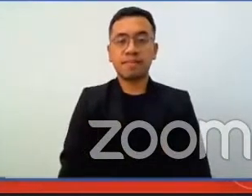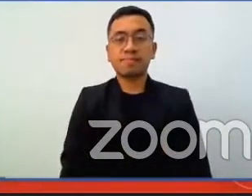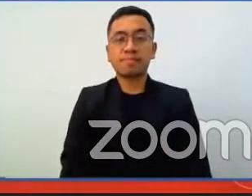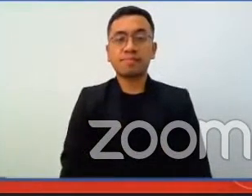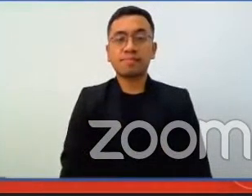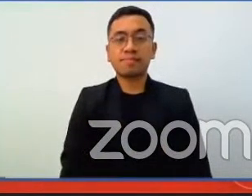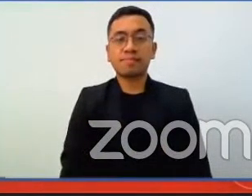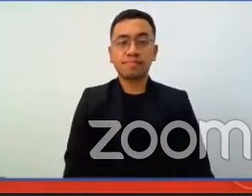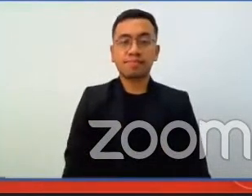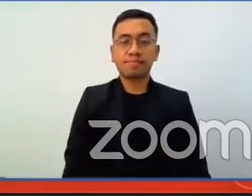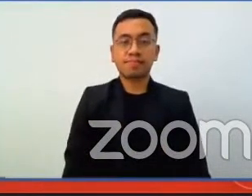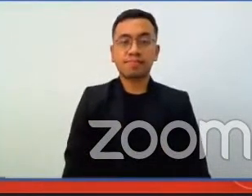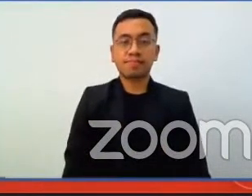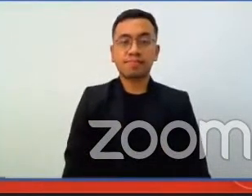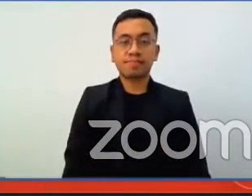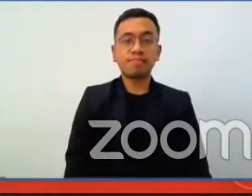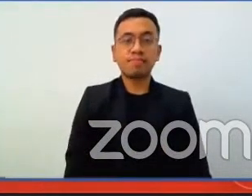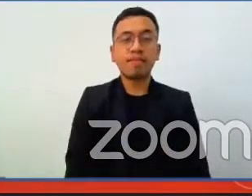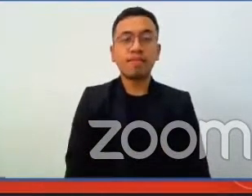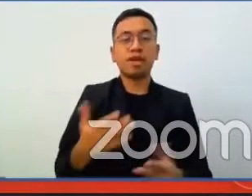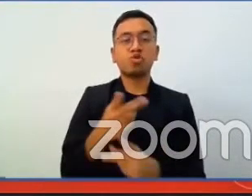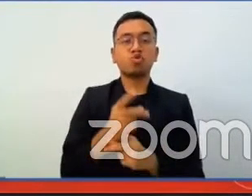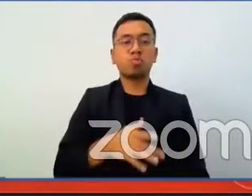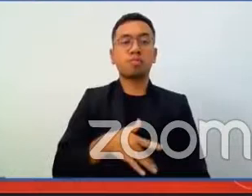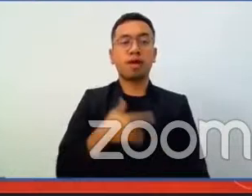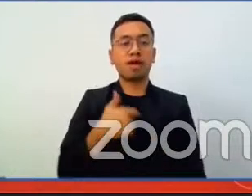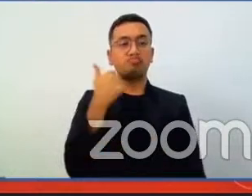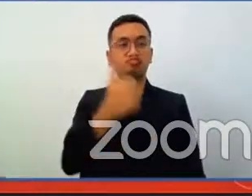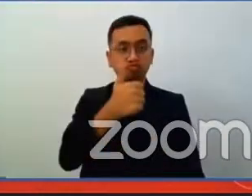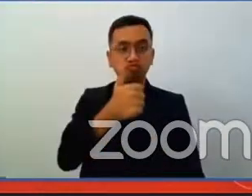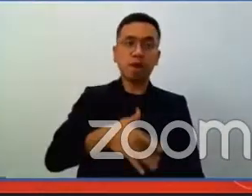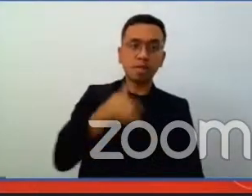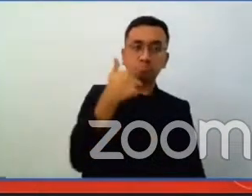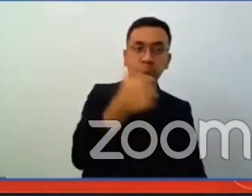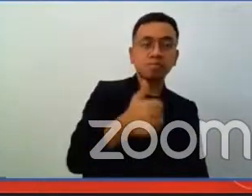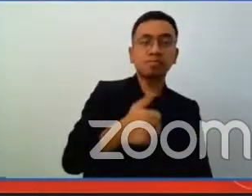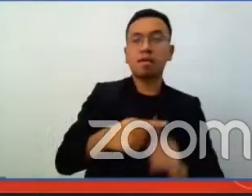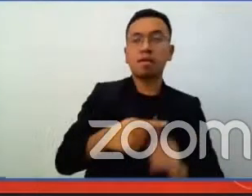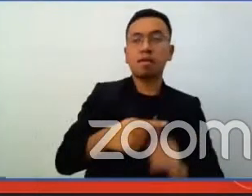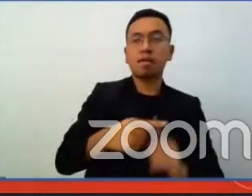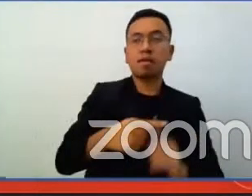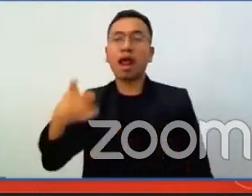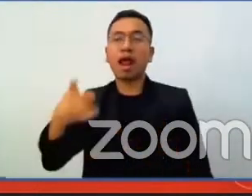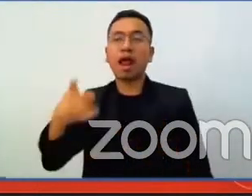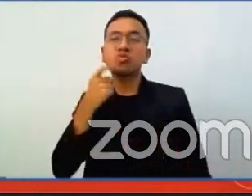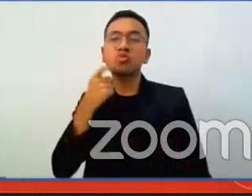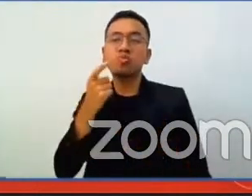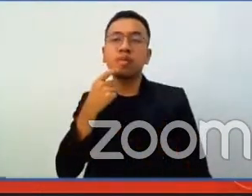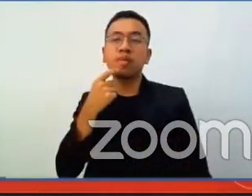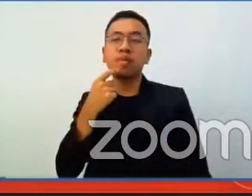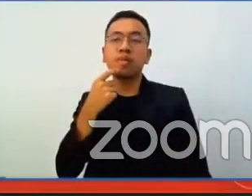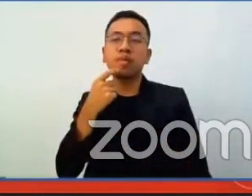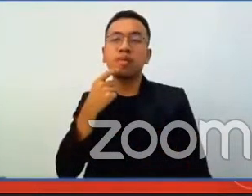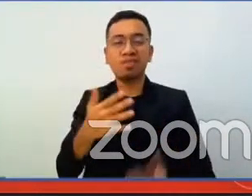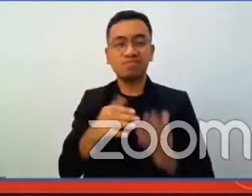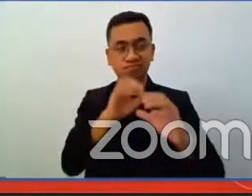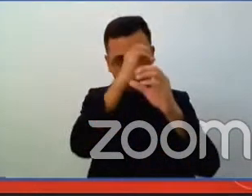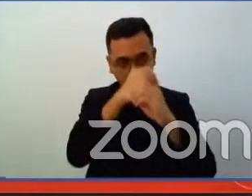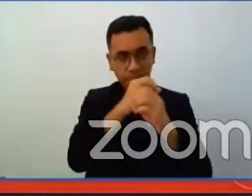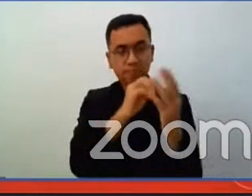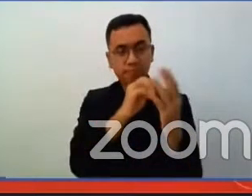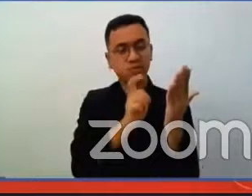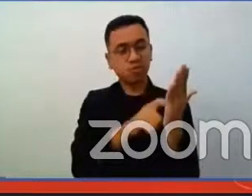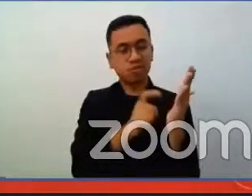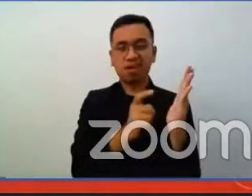sudah cukup bagus, tapi ketika siswa menggunakan, siswa merasakan agak boring, siswa merasakan kurang menantang, kurang menarik.